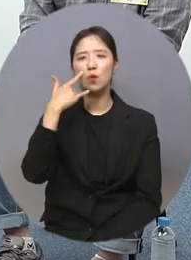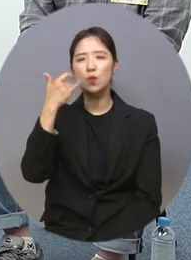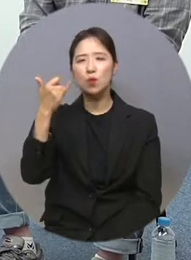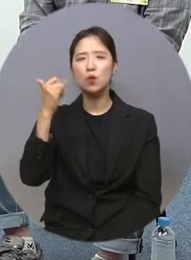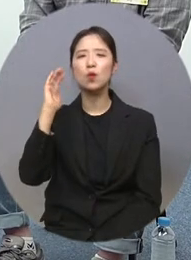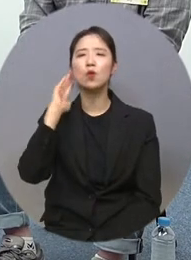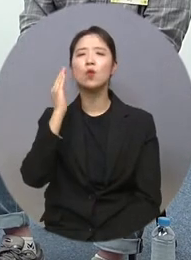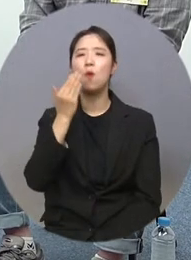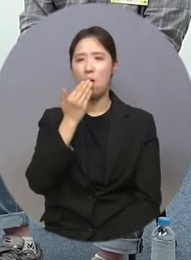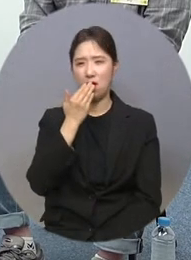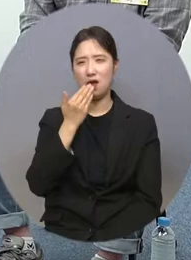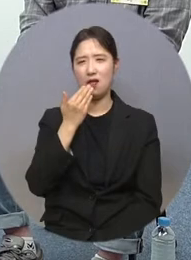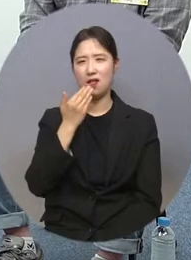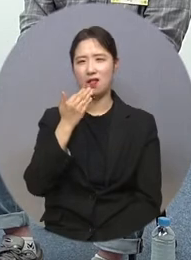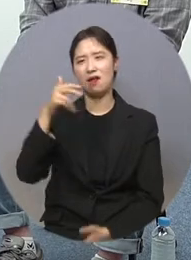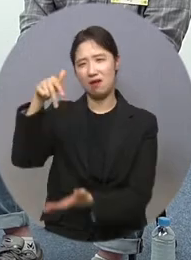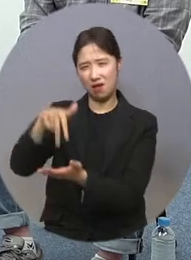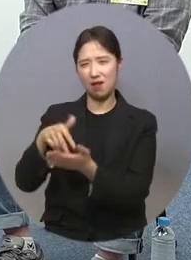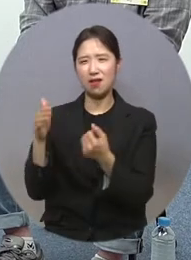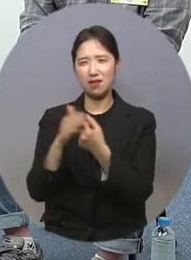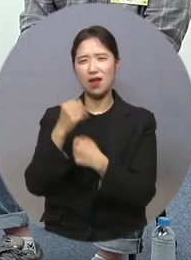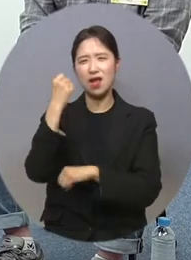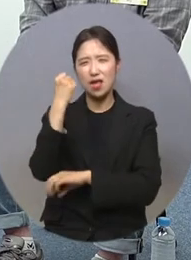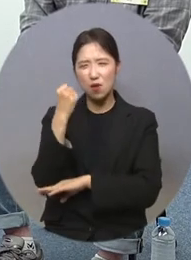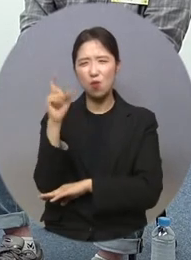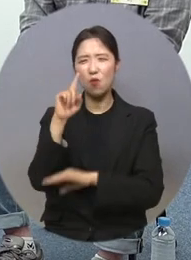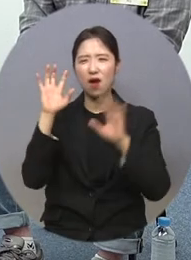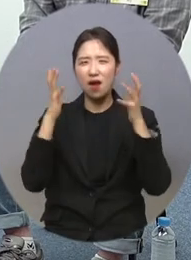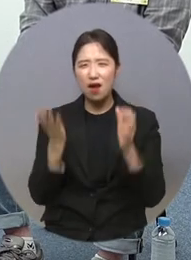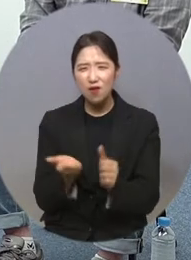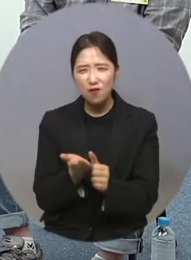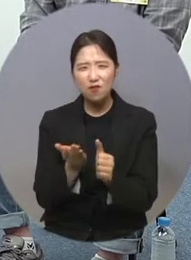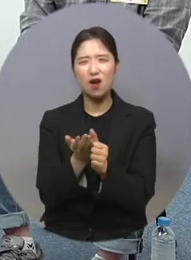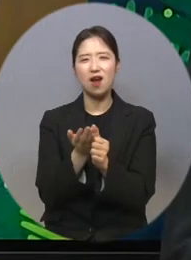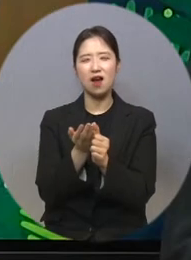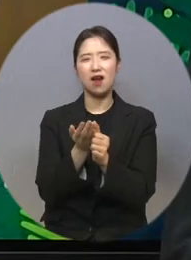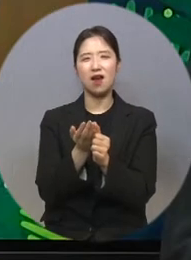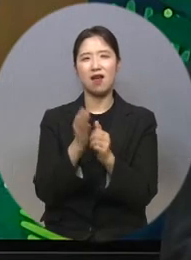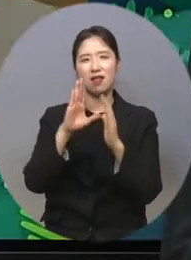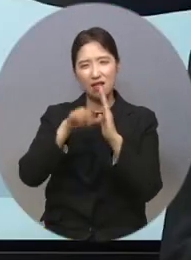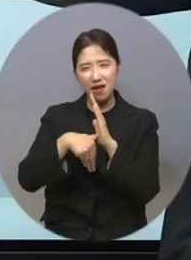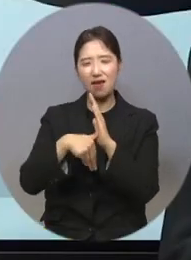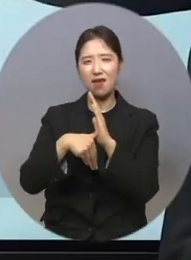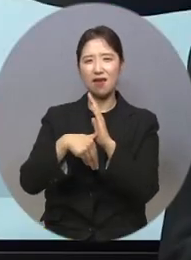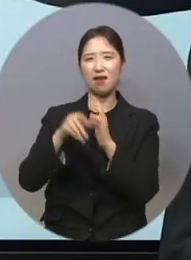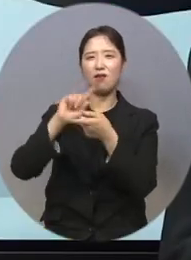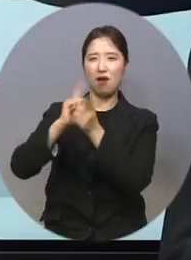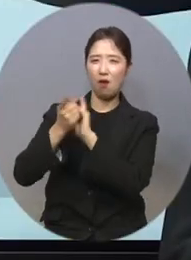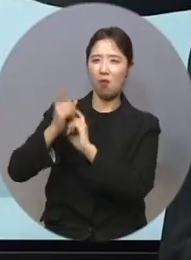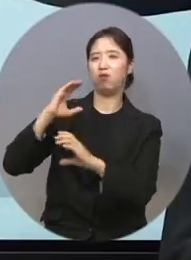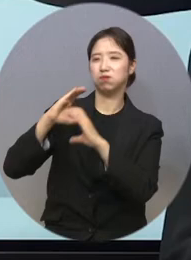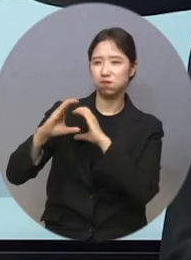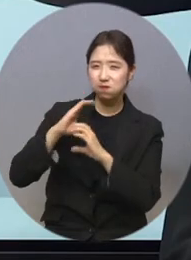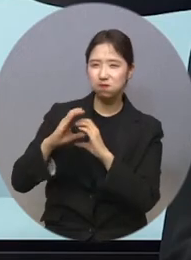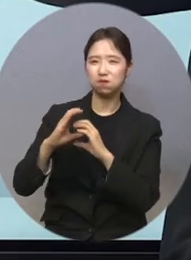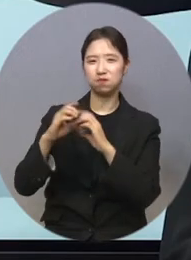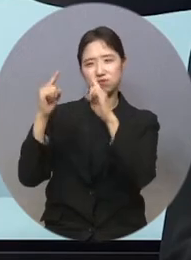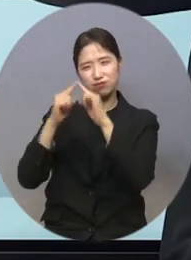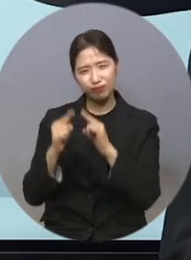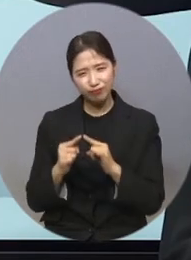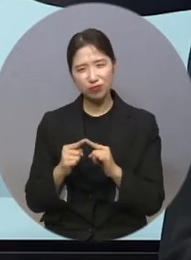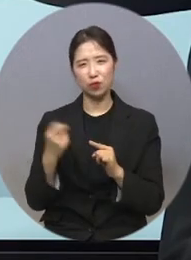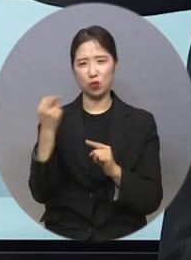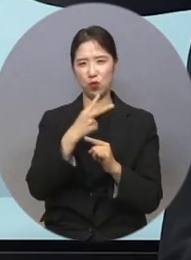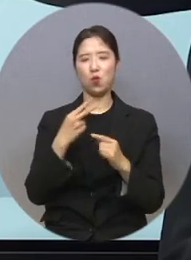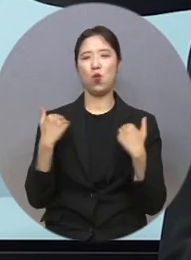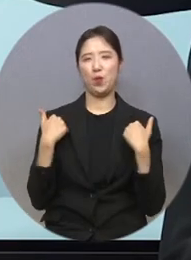부모님이 농인이시다 보니 기본적인 육아라든가 육아 과정에서의 상호작용 또 그런 것들 또 다